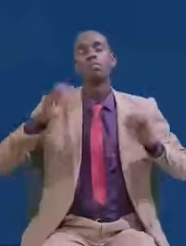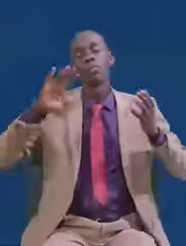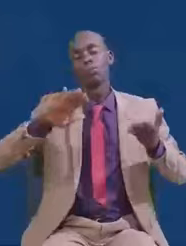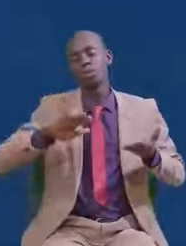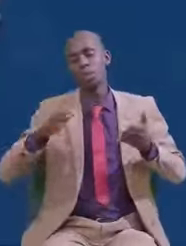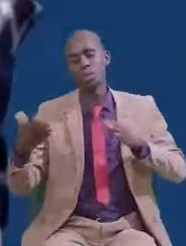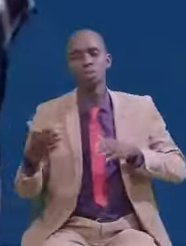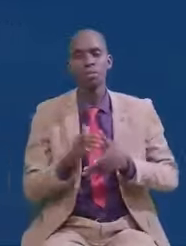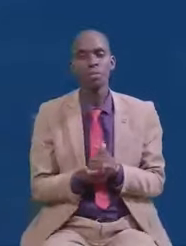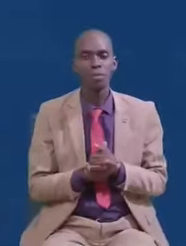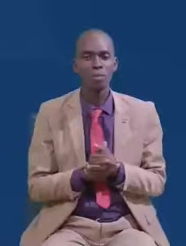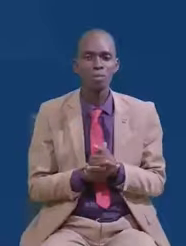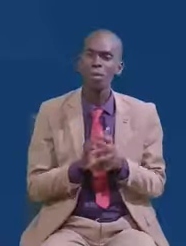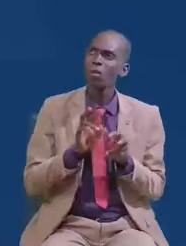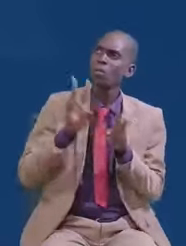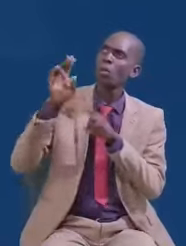Regardez-le à la croix.